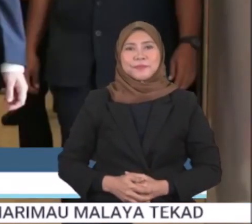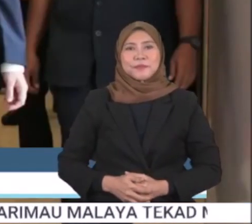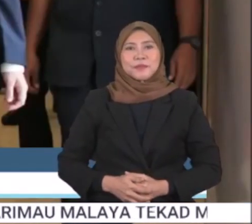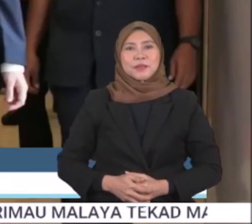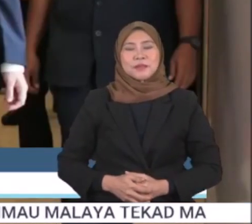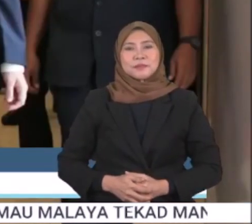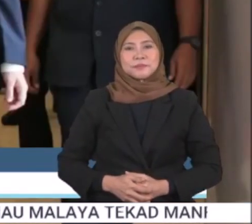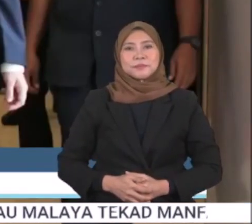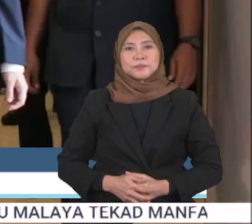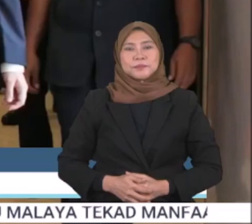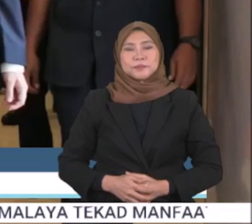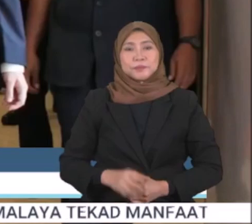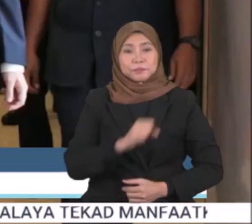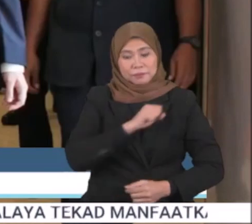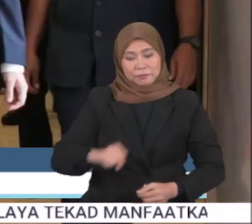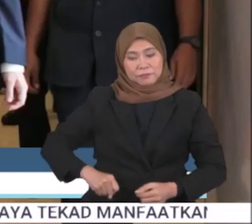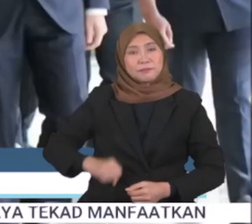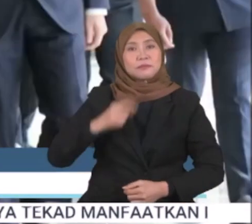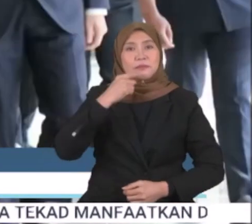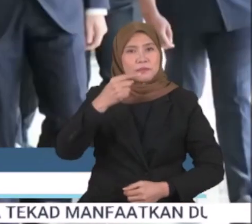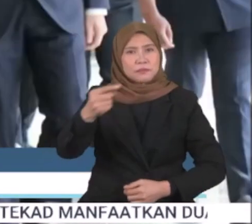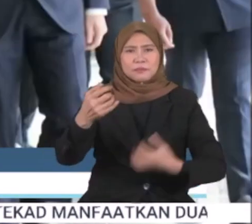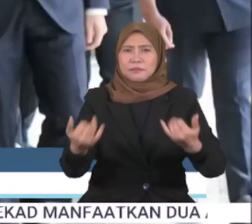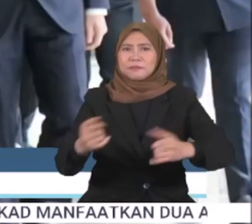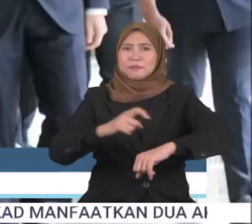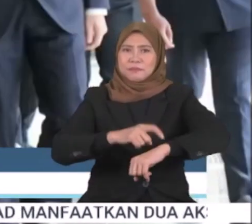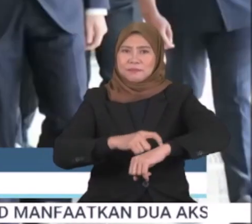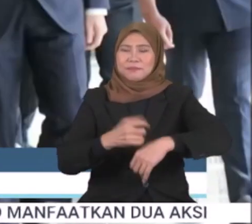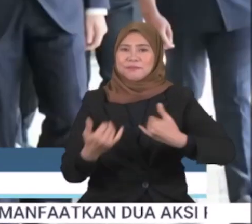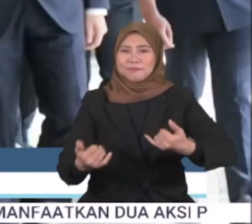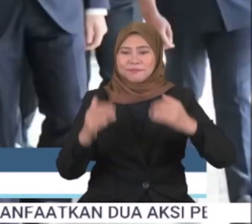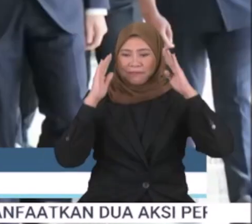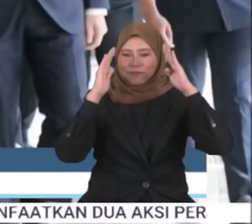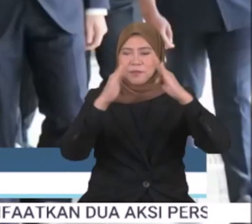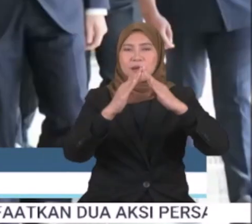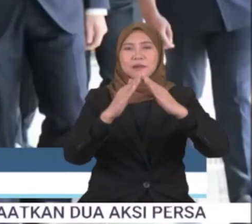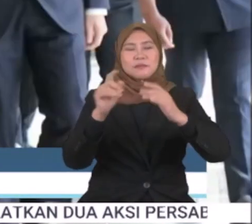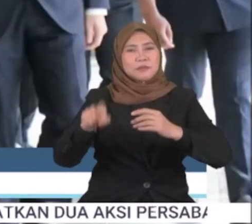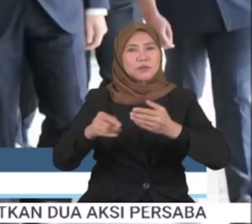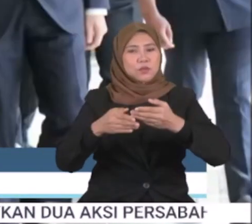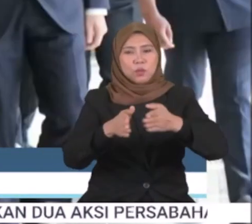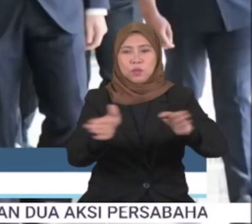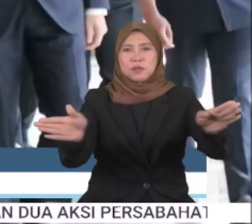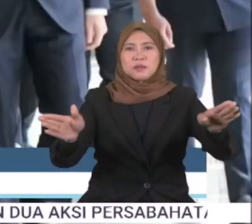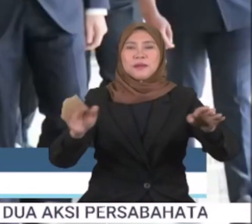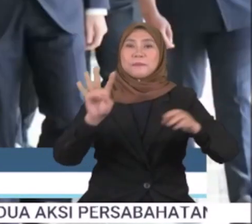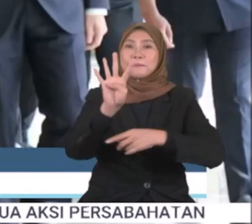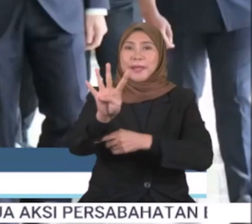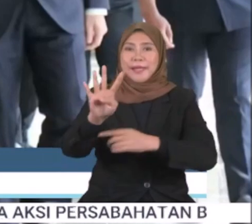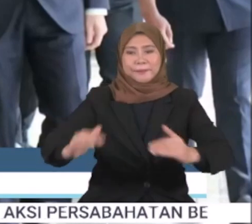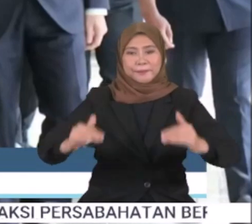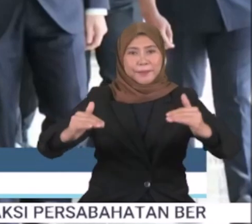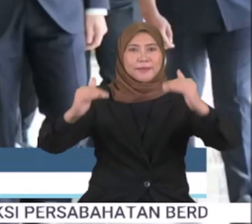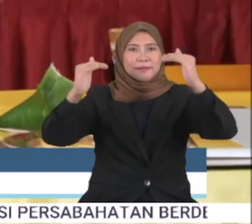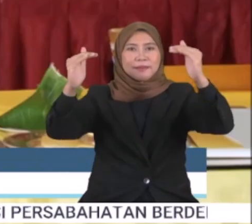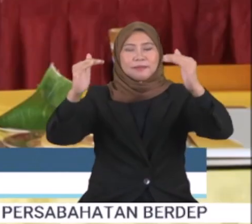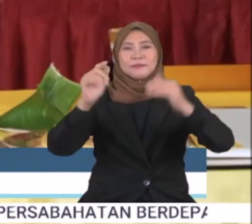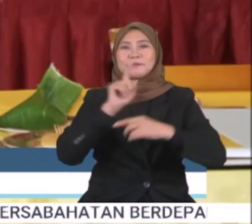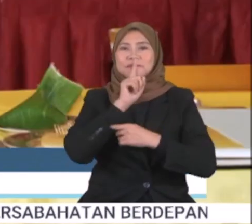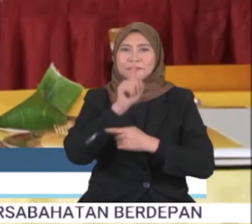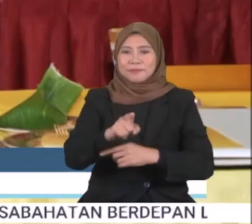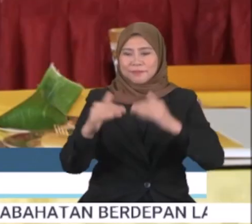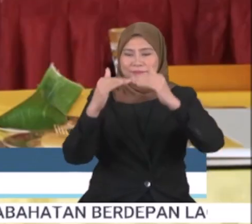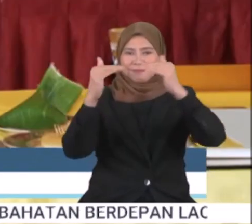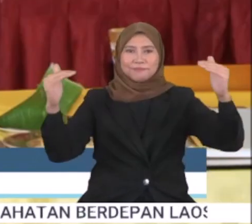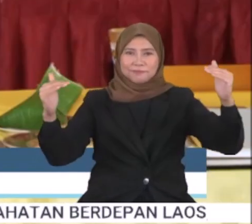seri Paduka Baginda sudah tiba masanya mahkamah Syariah di negeri ini diperluas kepada empat peringkat ia demi memastikan